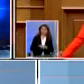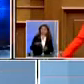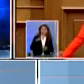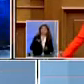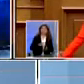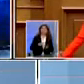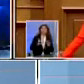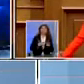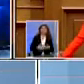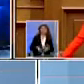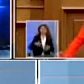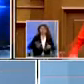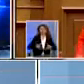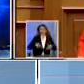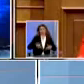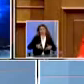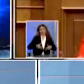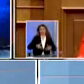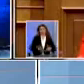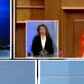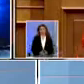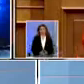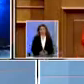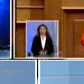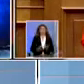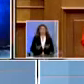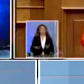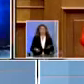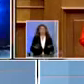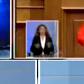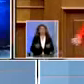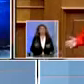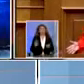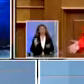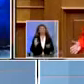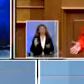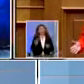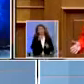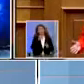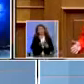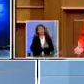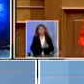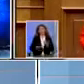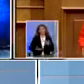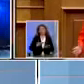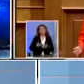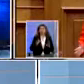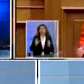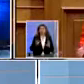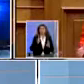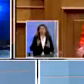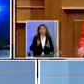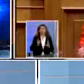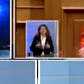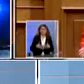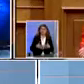τίποτα. Δηλαδή στην εκλογή του Προέδρου της Δημοκρατίας από τη βάση του συγκλίνεται πάνω σε αυτό. Δεν έχετε... Αυτό είναι έλασον τώρα. Ενδιαφέρει το λαό τώρα.